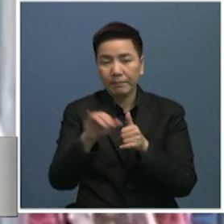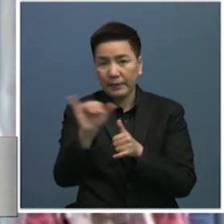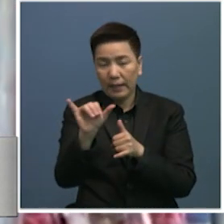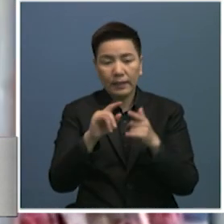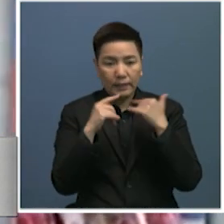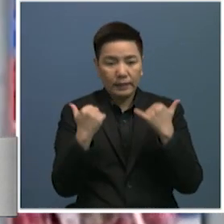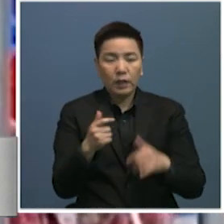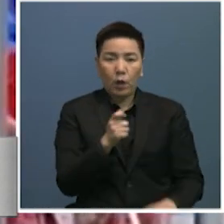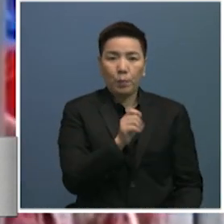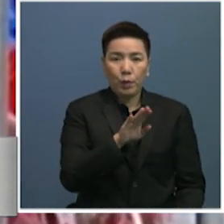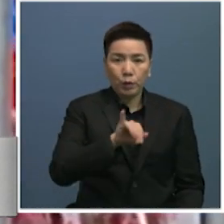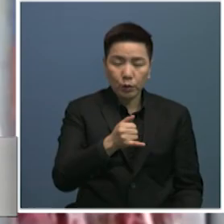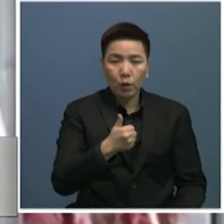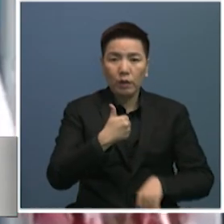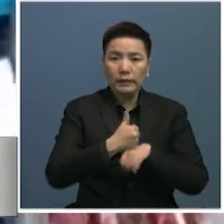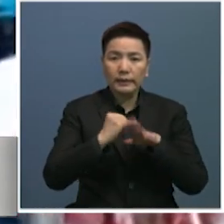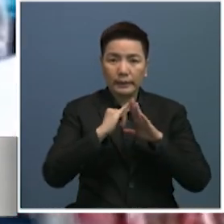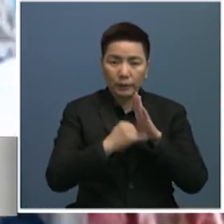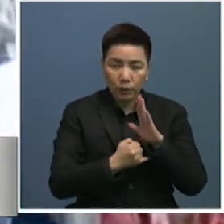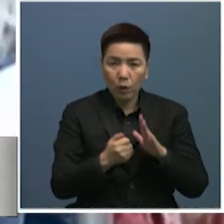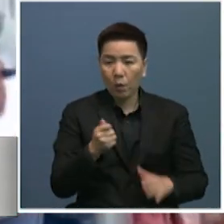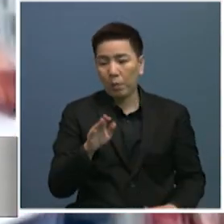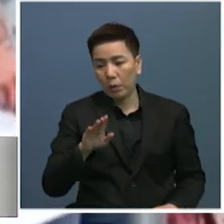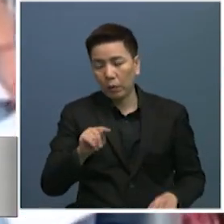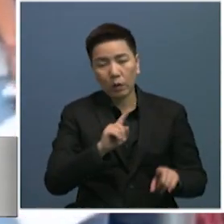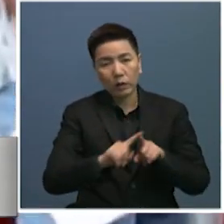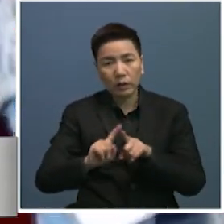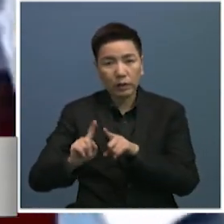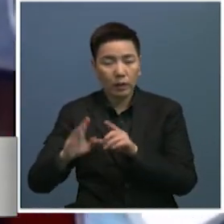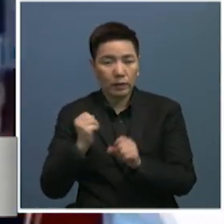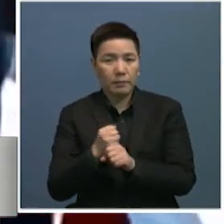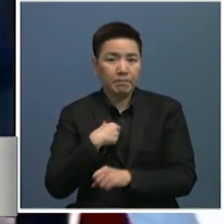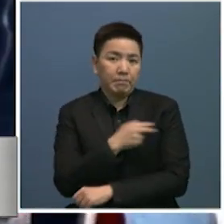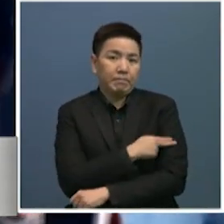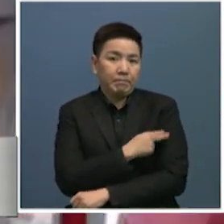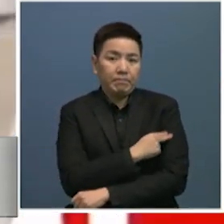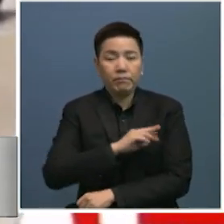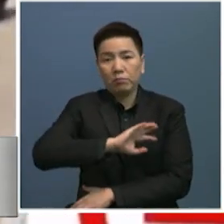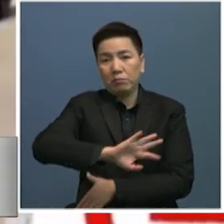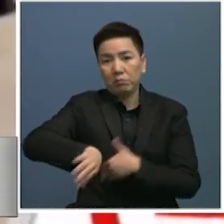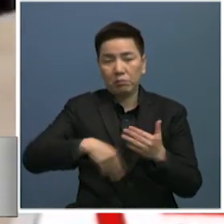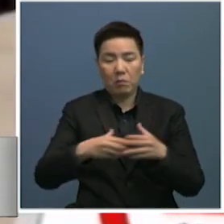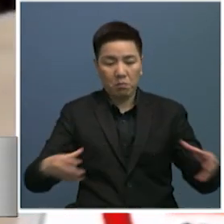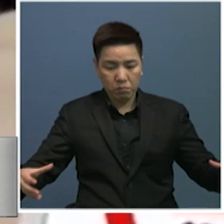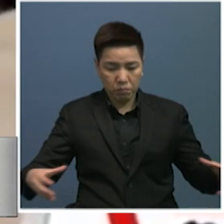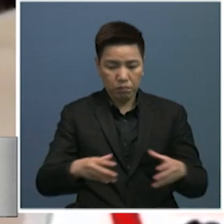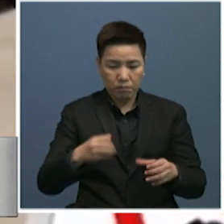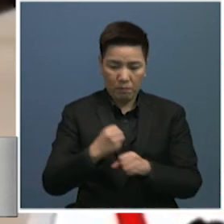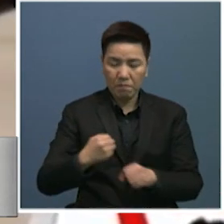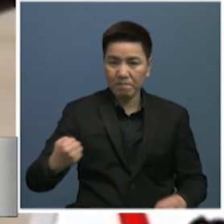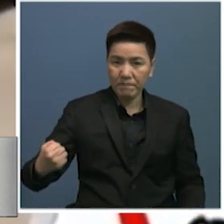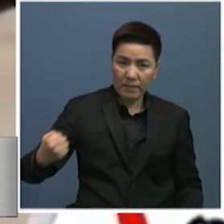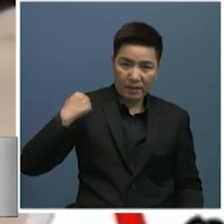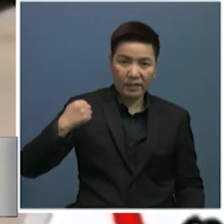นายกอบจนายกเทศบาลอบตด้วยนะครับรวมถึงหน่วยงานด้านสาธารณสุขแต่งงานลูกกันอย่างเข้มแข็งต่อ